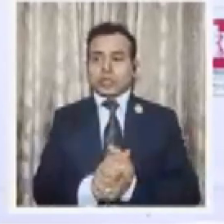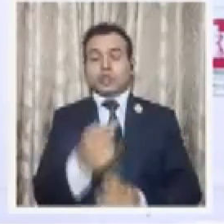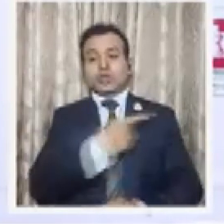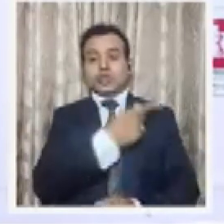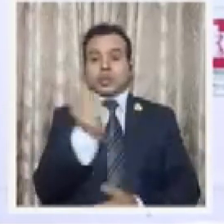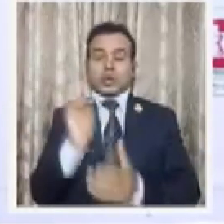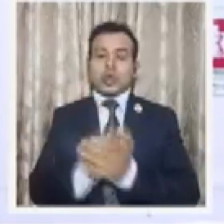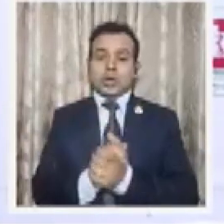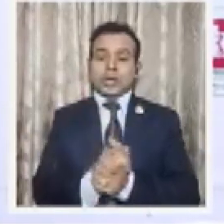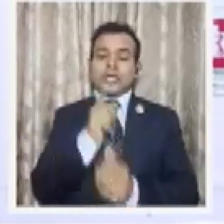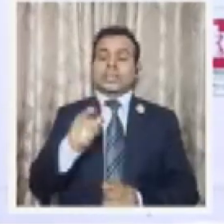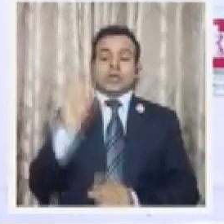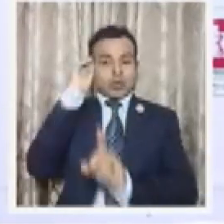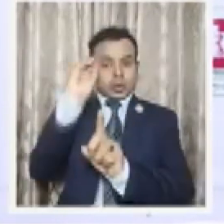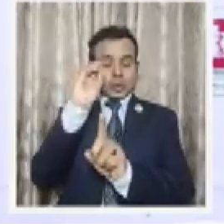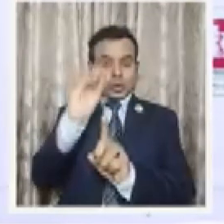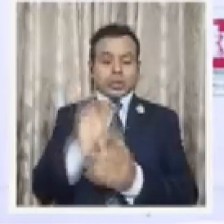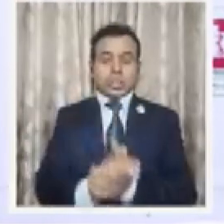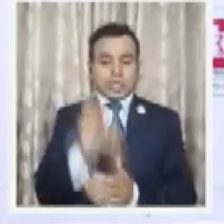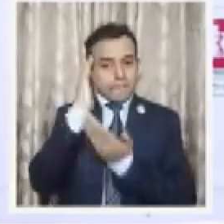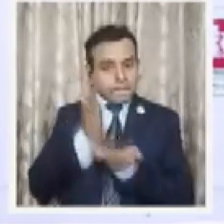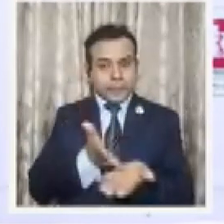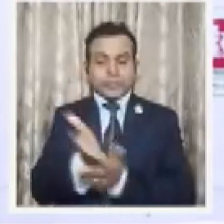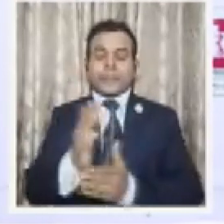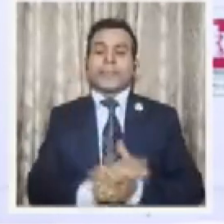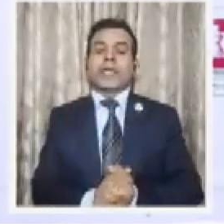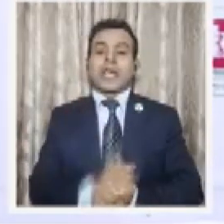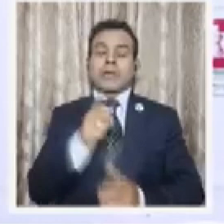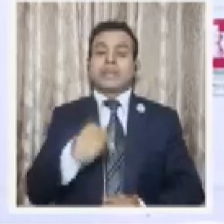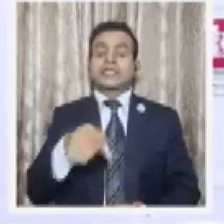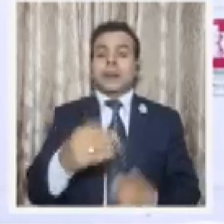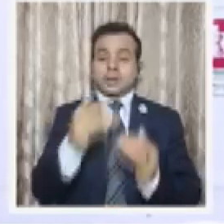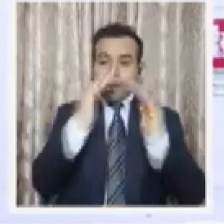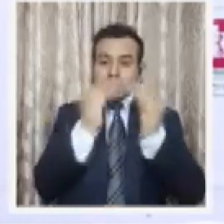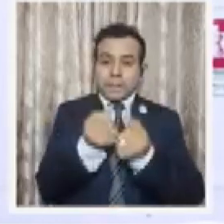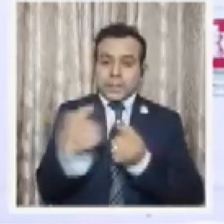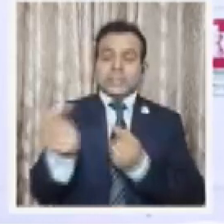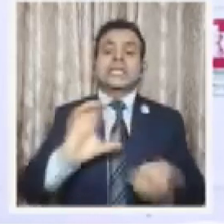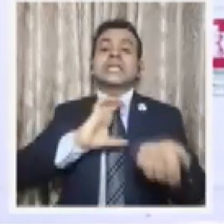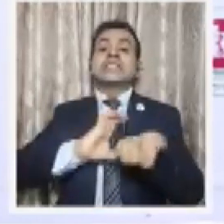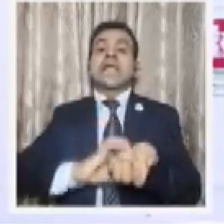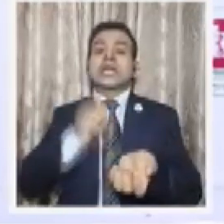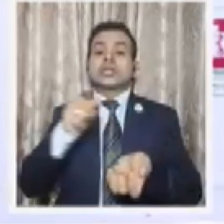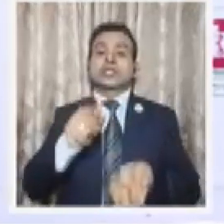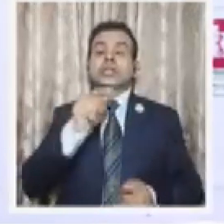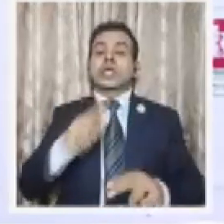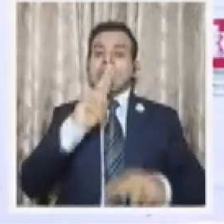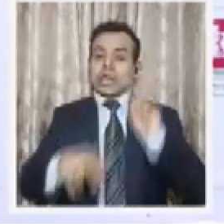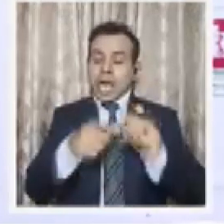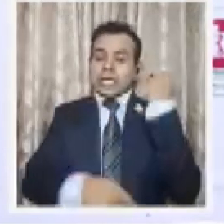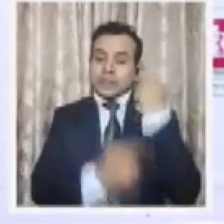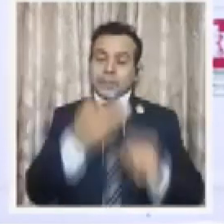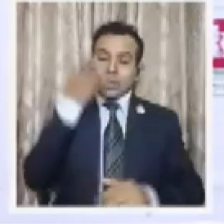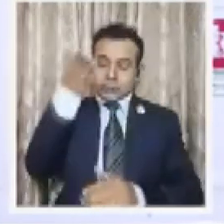কর্তৃক নির্দেশিত সাবধানতাগুলো মেনে চলুন এবং শনাক্তকরণ পরীক্ষার জন্য আপনার নিকটস্থ স্বাস্থ্যসেবা